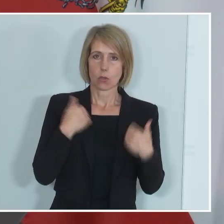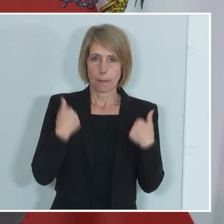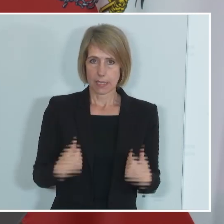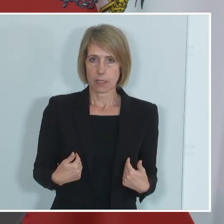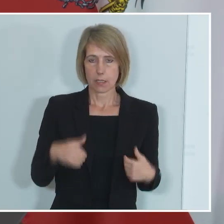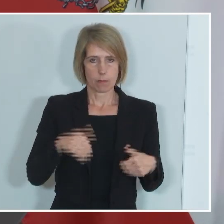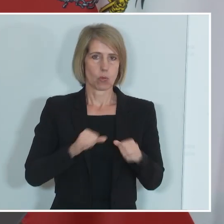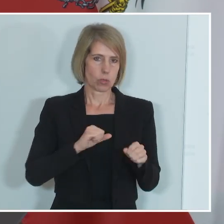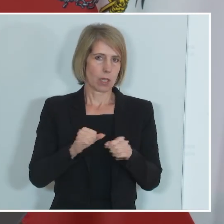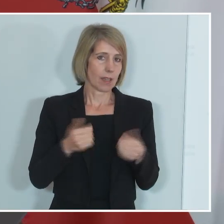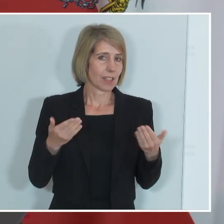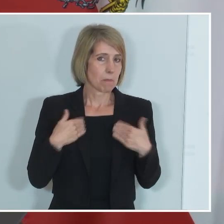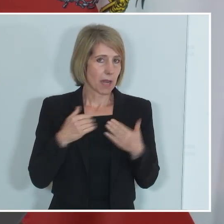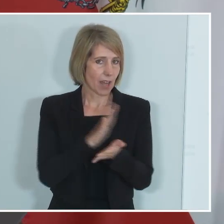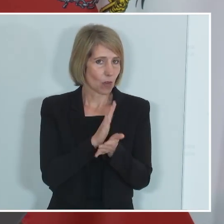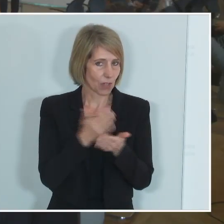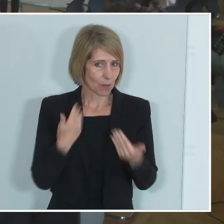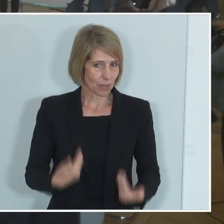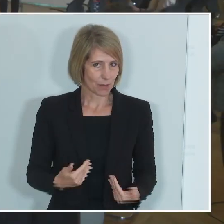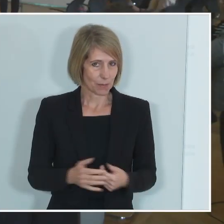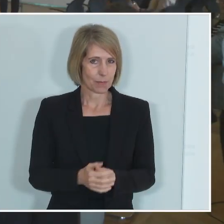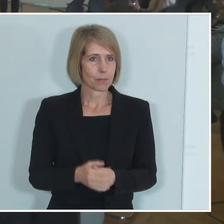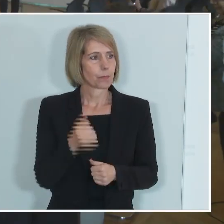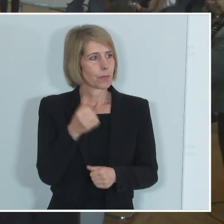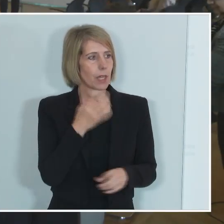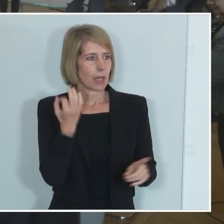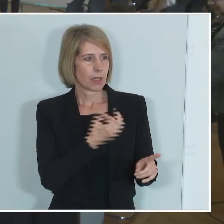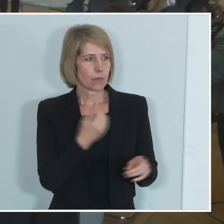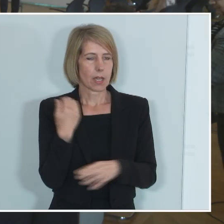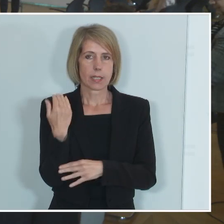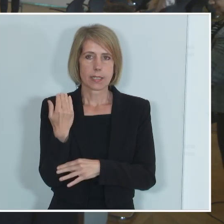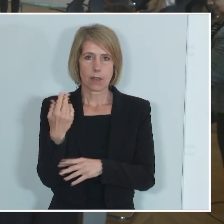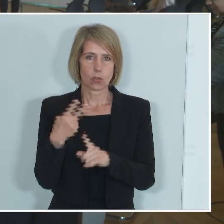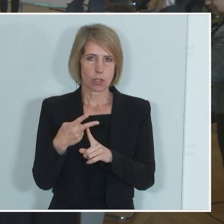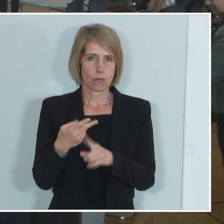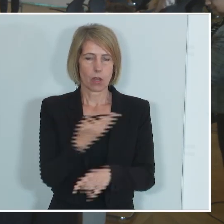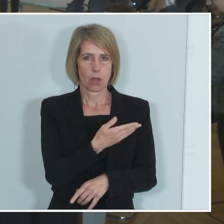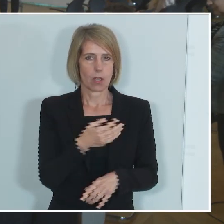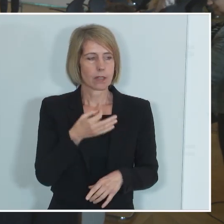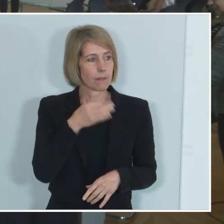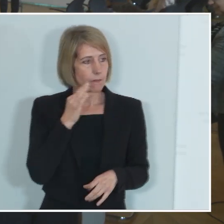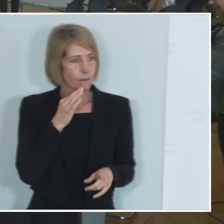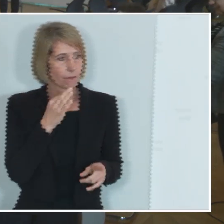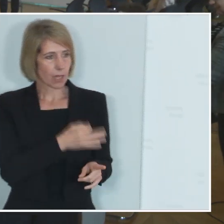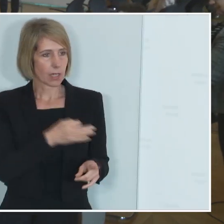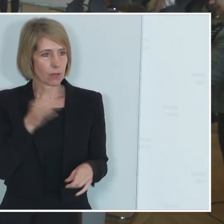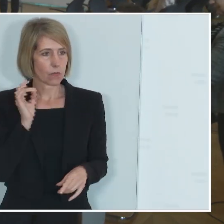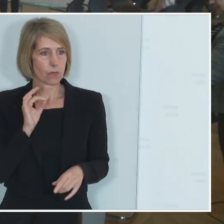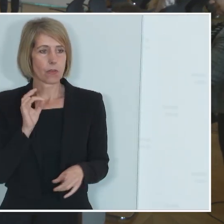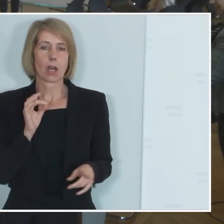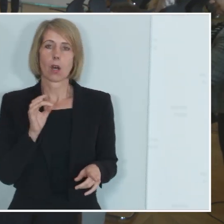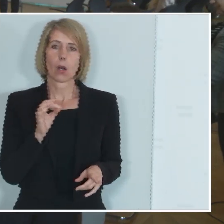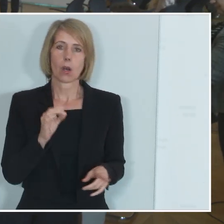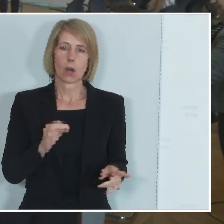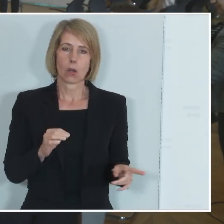zu reagieren. Danke sehr. Wir haben eine Frage von Servus und nachher vom ORF. Genau. Eine Frage noch an Sie, Frau Ministerin, zum bekannt